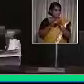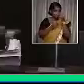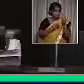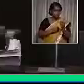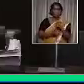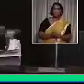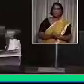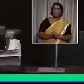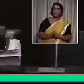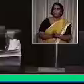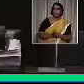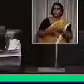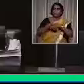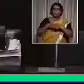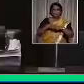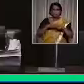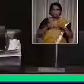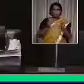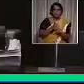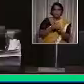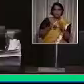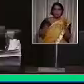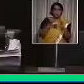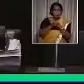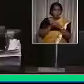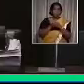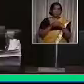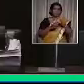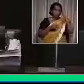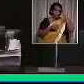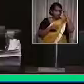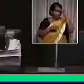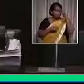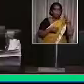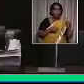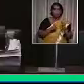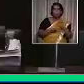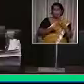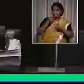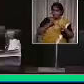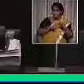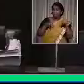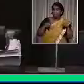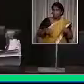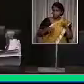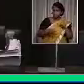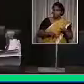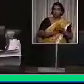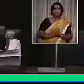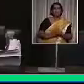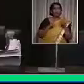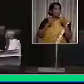ஏறுவதற்காக பெரிய அளவிலே இந்த நாட்டிலே இனவாதத்தை மூலதனமாக விதைத்தவர்கள் இன்னும் இருக்கிறார்கள். எனவே அவ்வாறான நல்ல நடவடிக்கைகளை அவர்